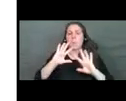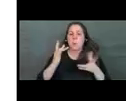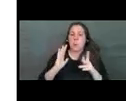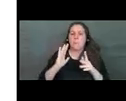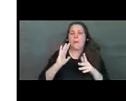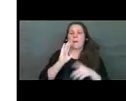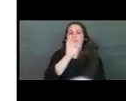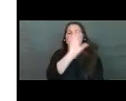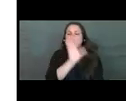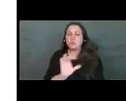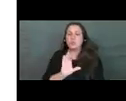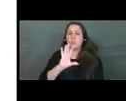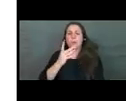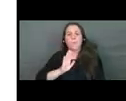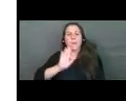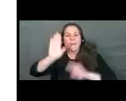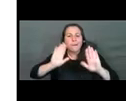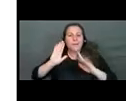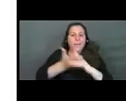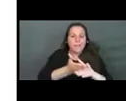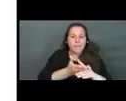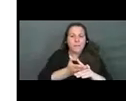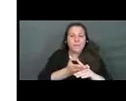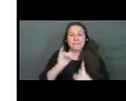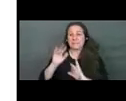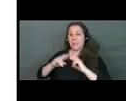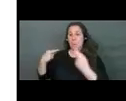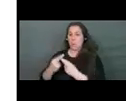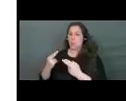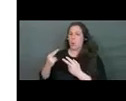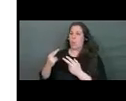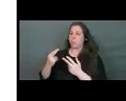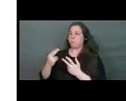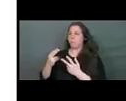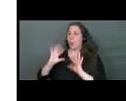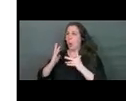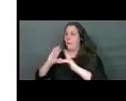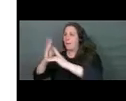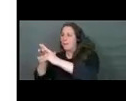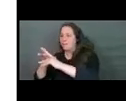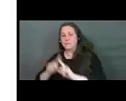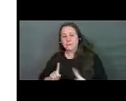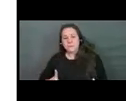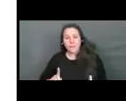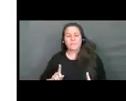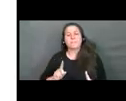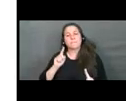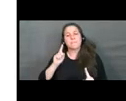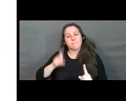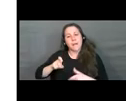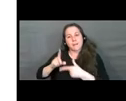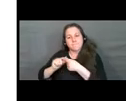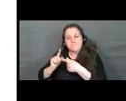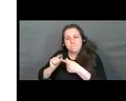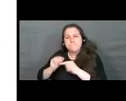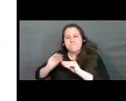des conversations en appel vidéo? C'est pas la même chose que dans une réunion en présence. Donc, il a fallu faire des choses de ce côté-là pour aider nos gens.